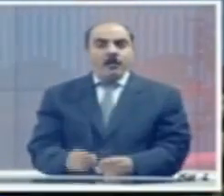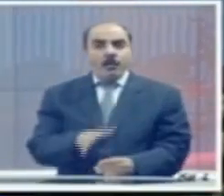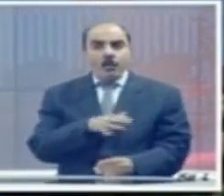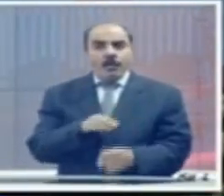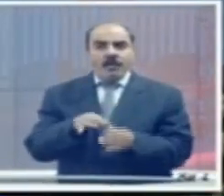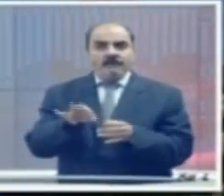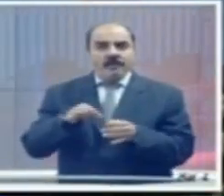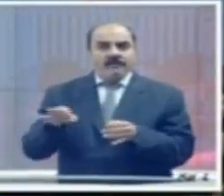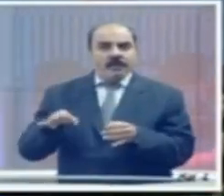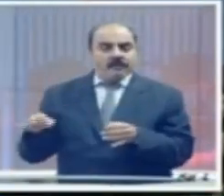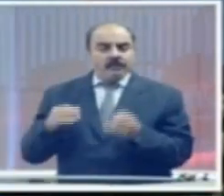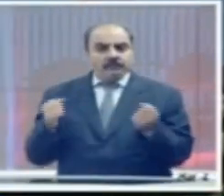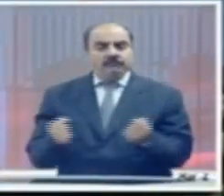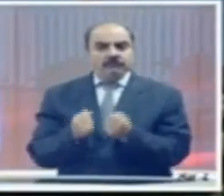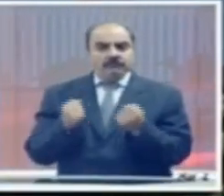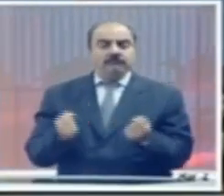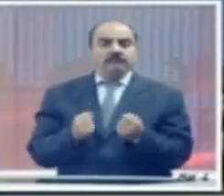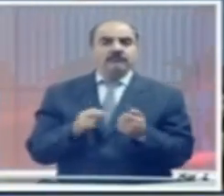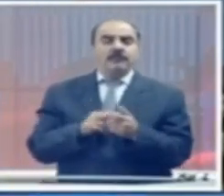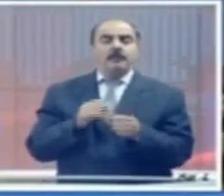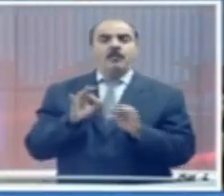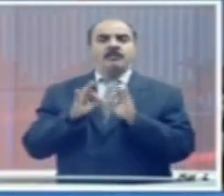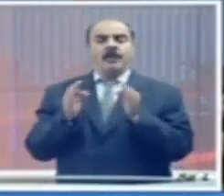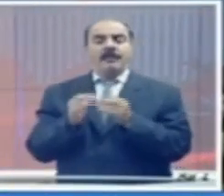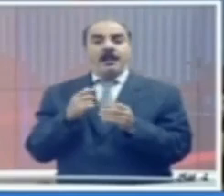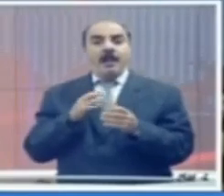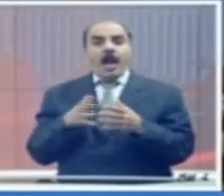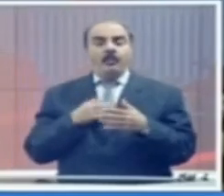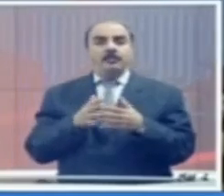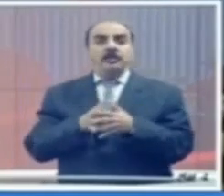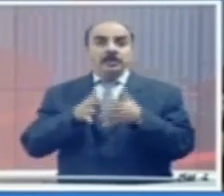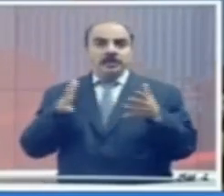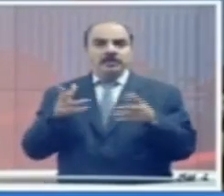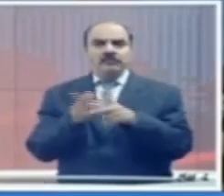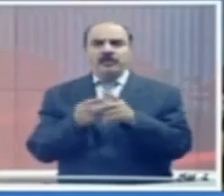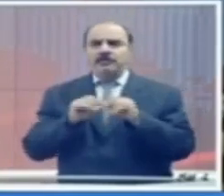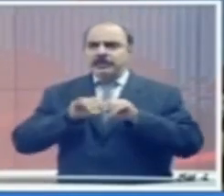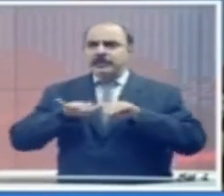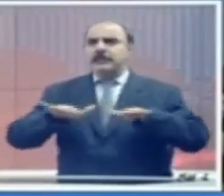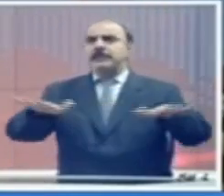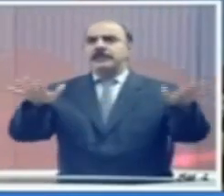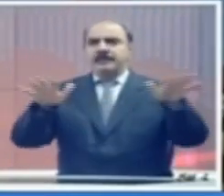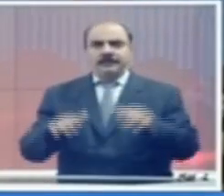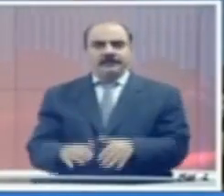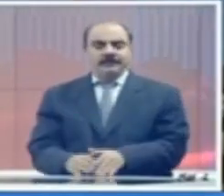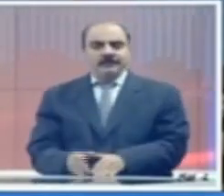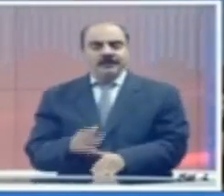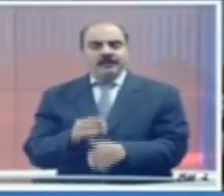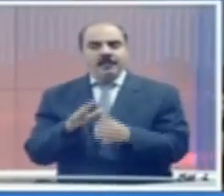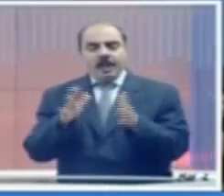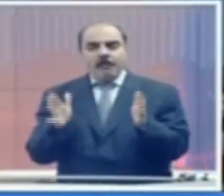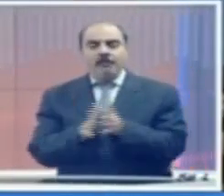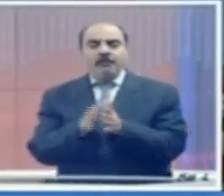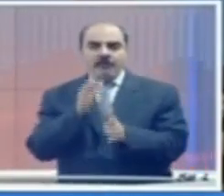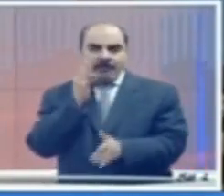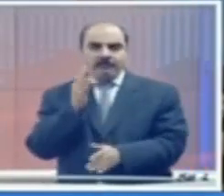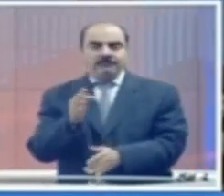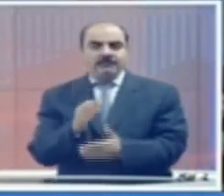المحاور مهمه جدا وبناكد عليها في المؤتمر، للوصول لاكبر عدد من العملاء والوصول الى شمول مالي